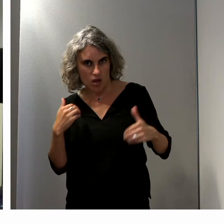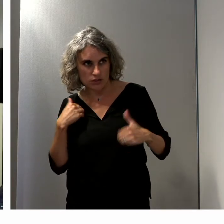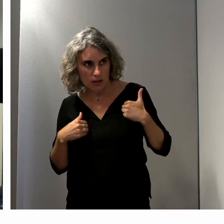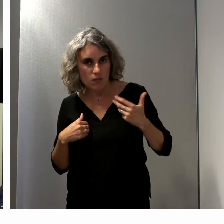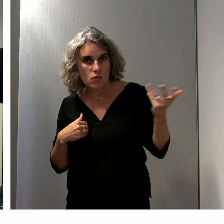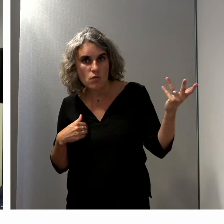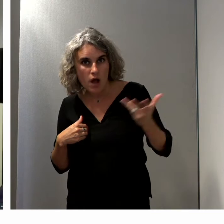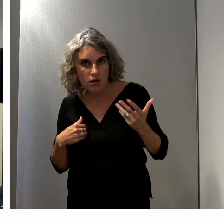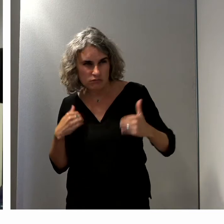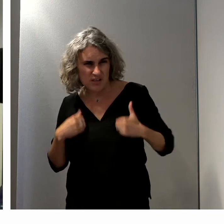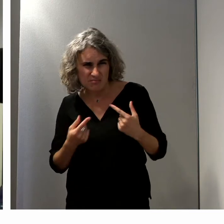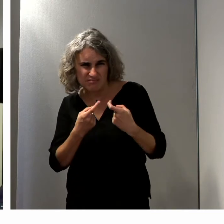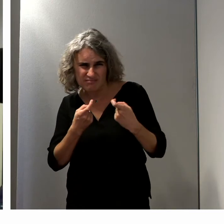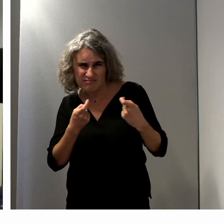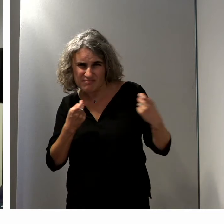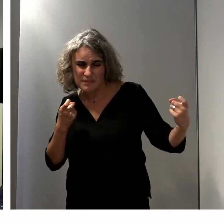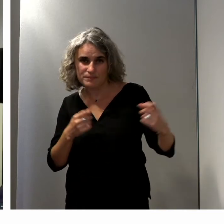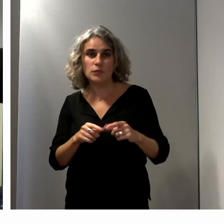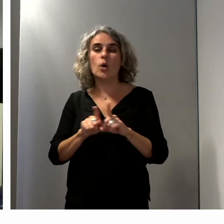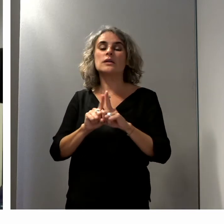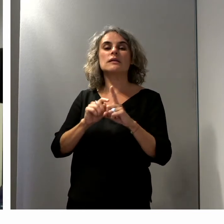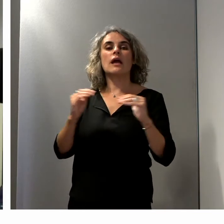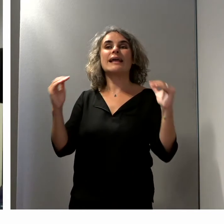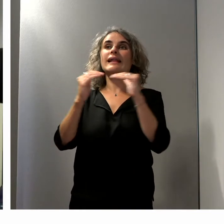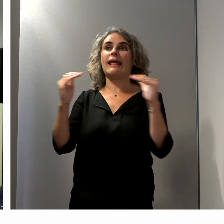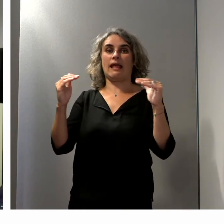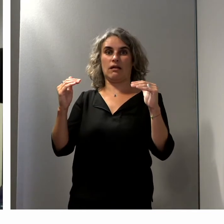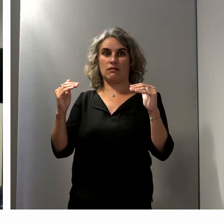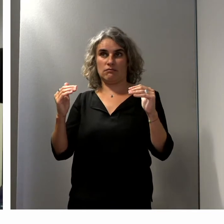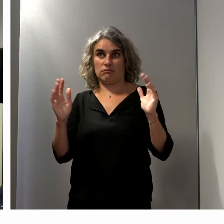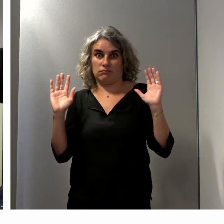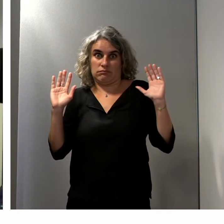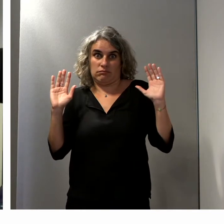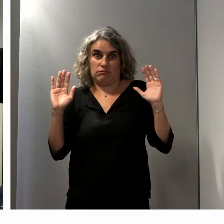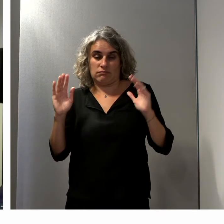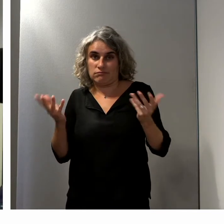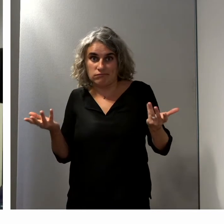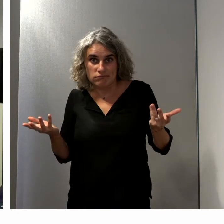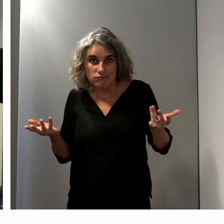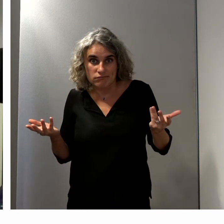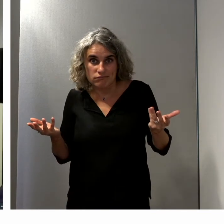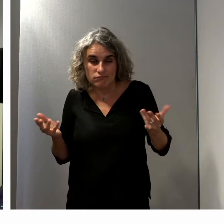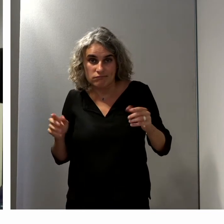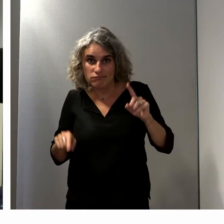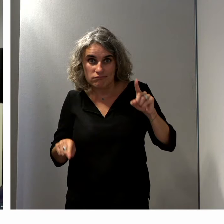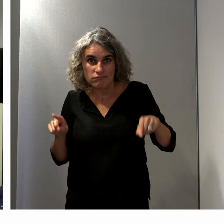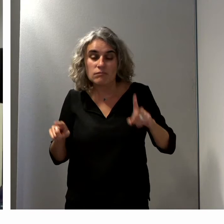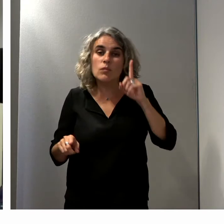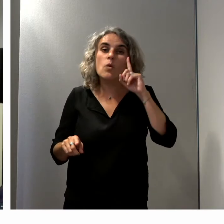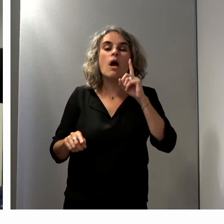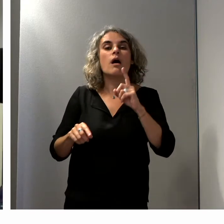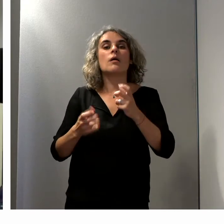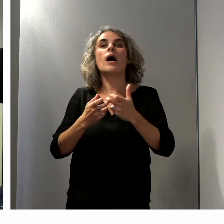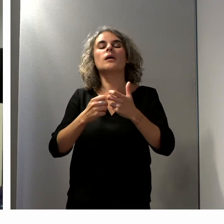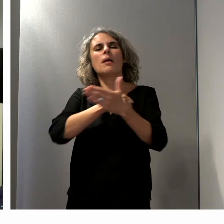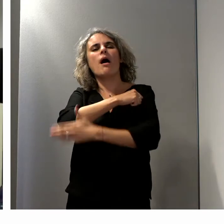est multiple et ensuite, l'égalité avec les autres, elle est tout à fait relative parce qu'à mon avis, l'accessibilité numérique